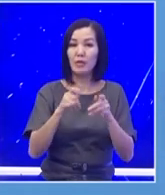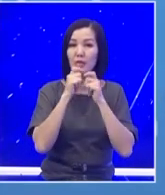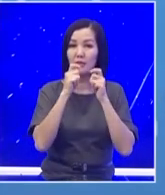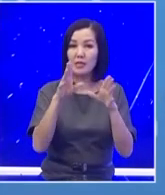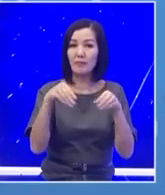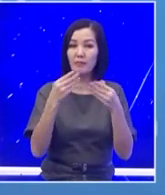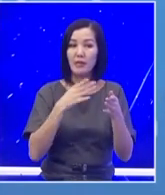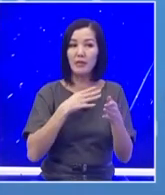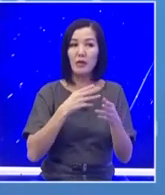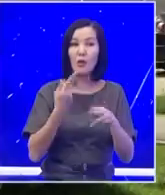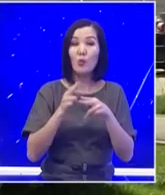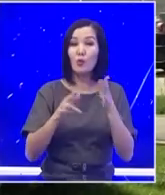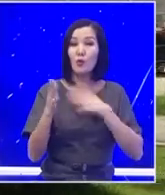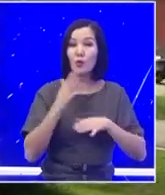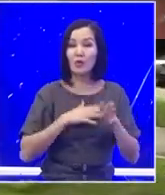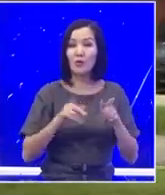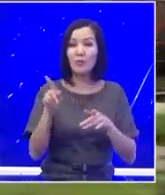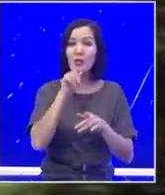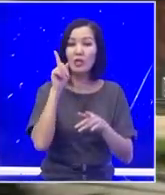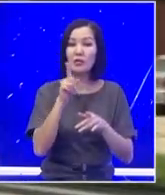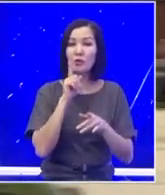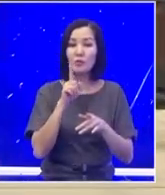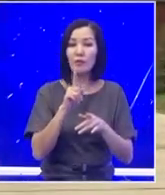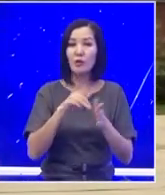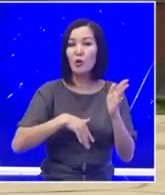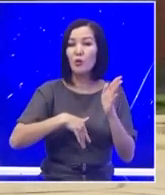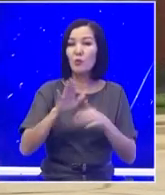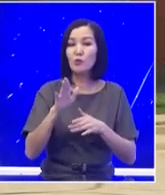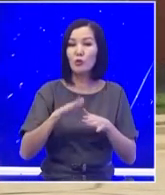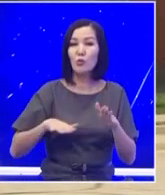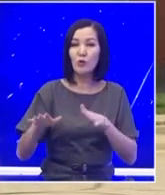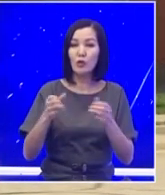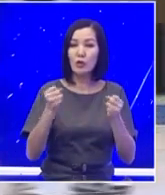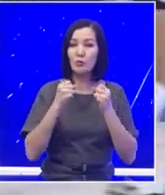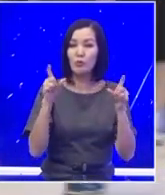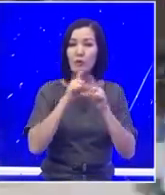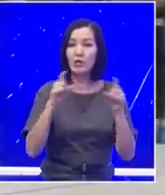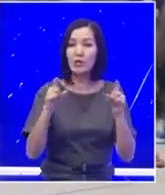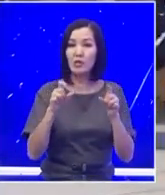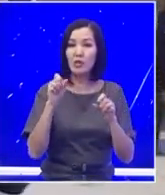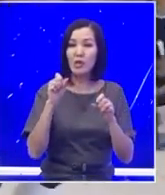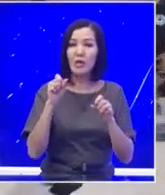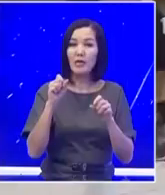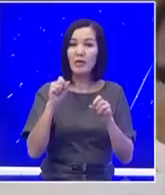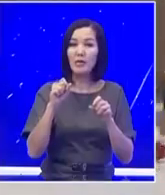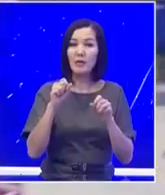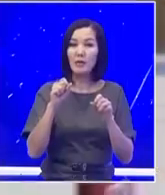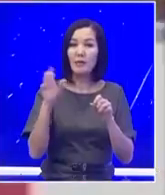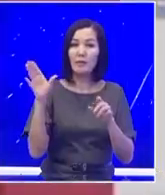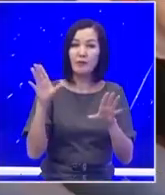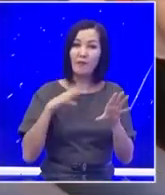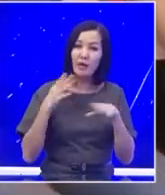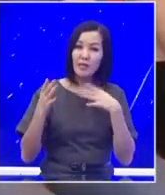берді. Біз қуаныштымыз. Жасөспірімдердің бұл үздік нәтижесі өңірдегі спорт кешендерінің қол жетімді болуымен байланысты, дейді